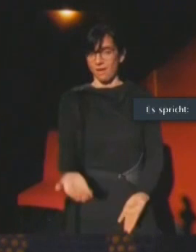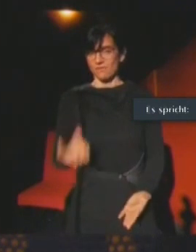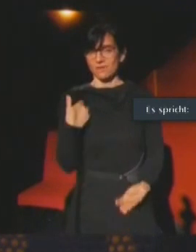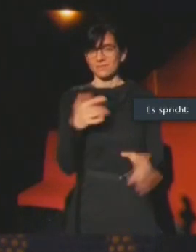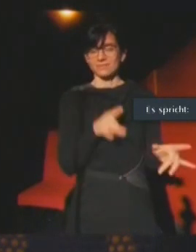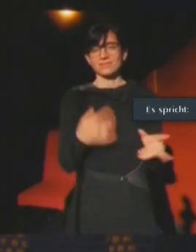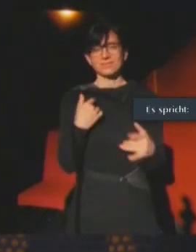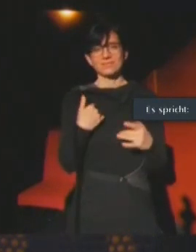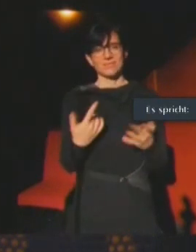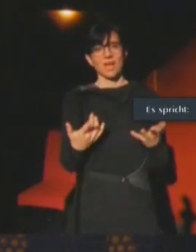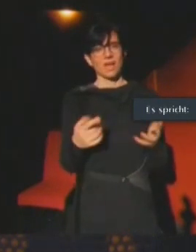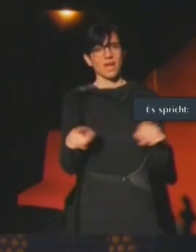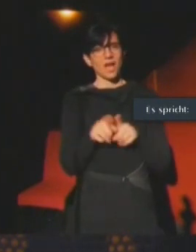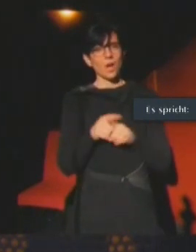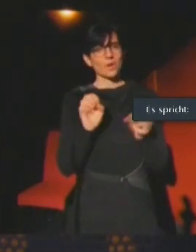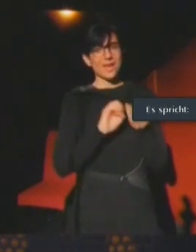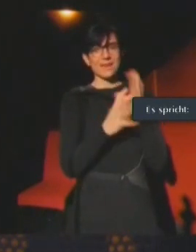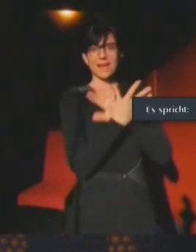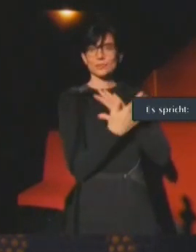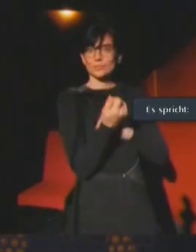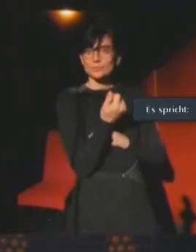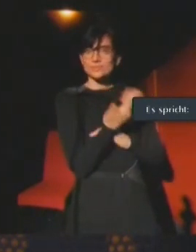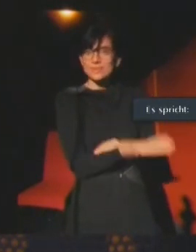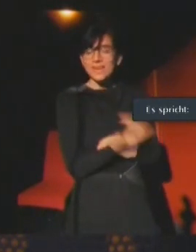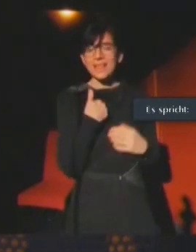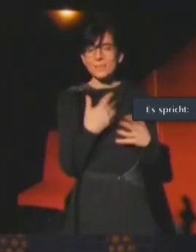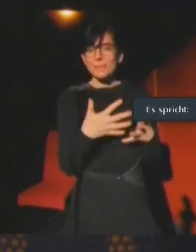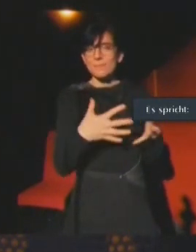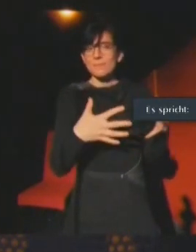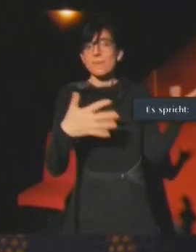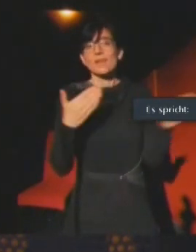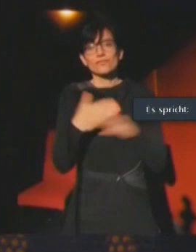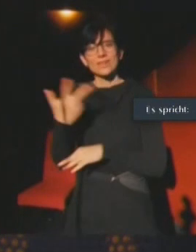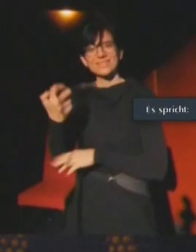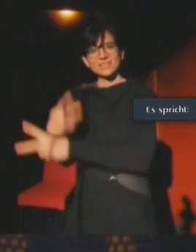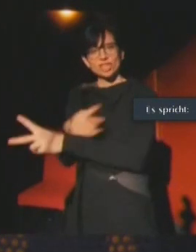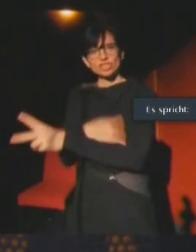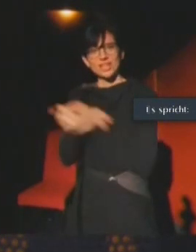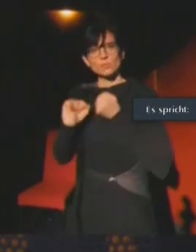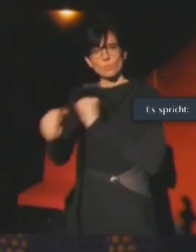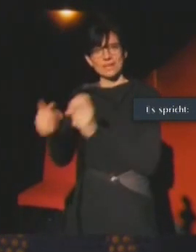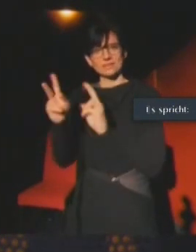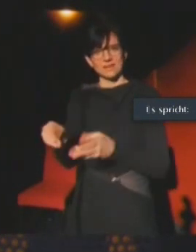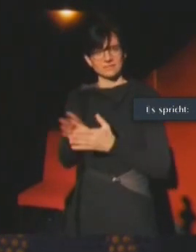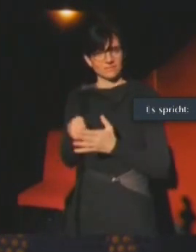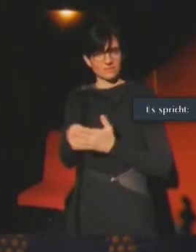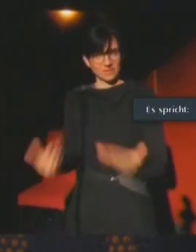einen wachsenden Topf an Erasmus-Mitteln, die man auch für eine sogenannte Drittstaatsmobilität verwenden